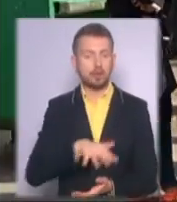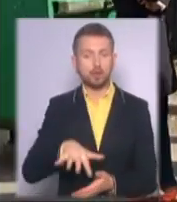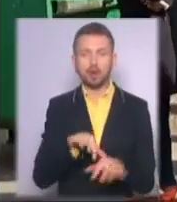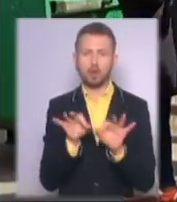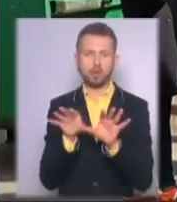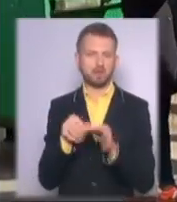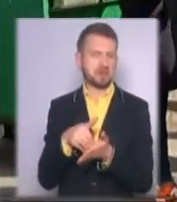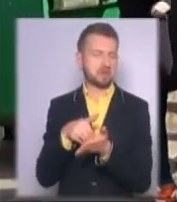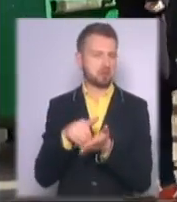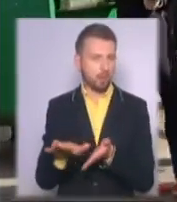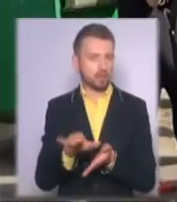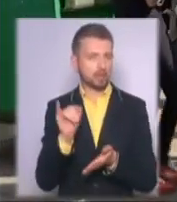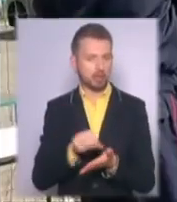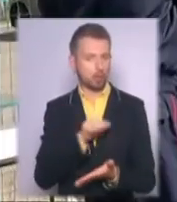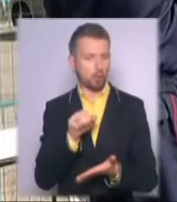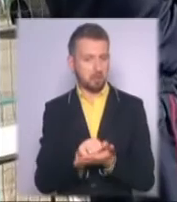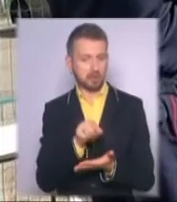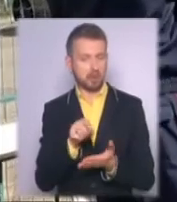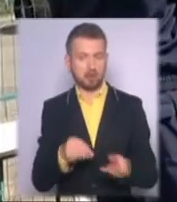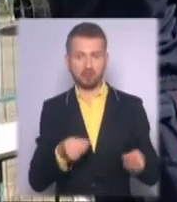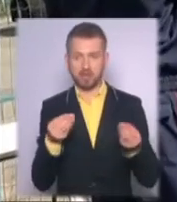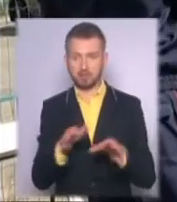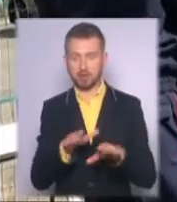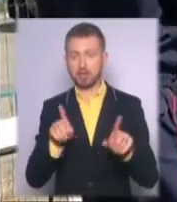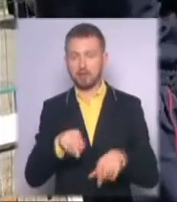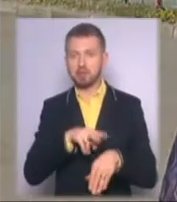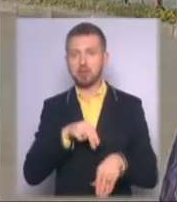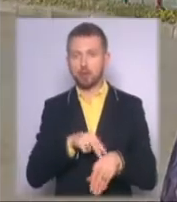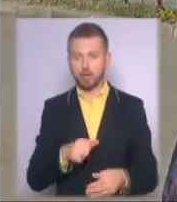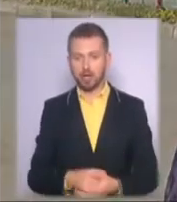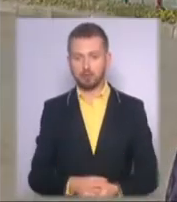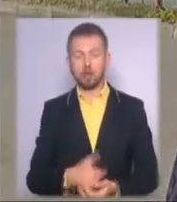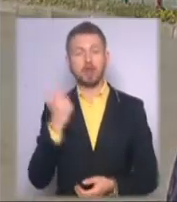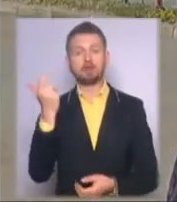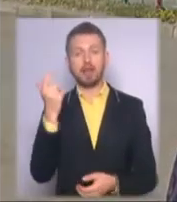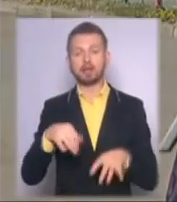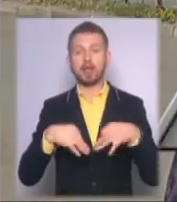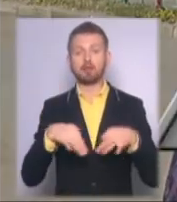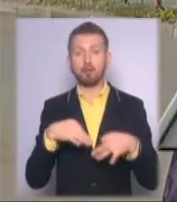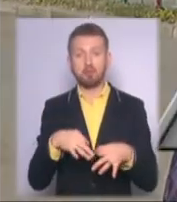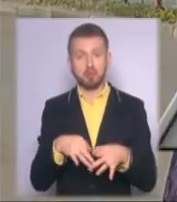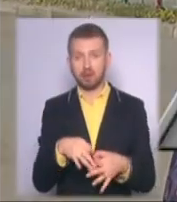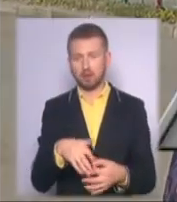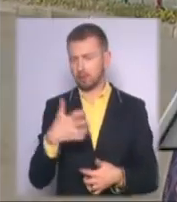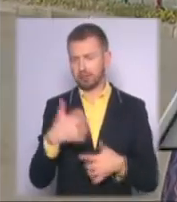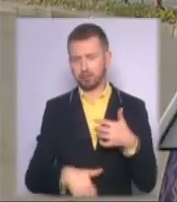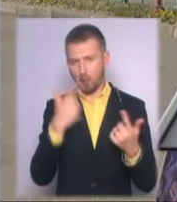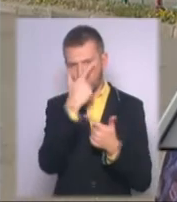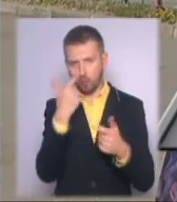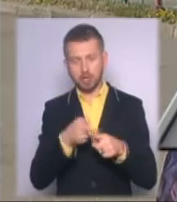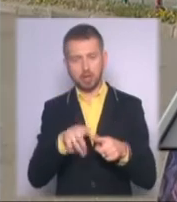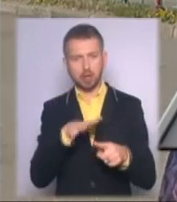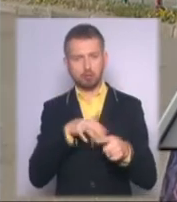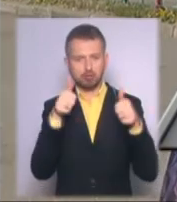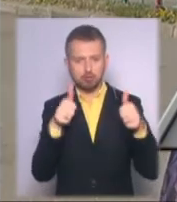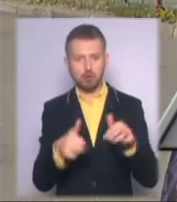коментувати відмовились. Та й документи на неї не пред'явили навіть міліціонерам. Власники автомобіля не зреагували на оголошення, яке було прикріплене ще